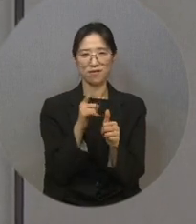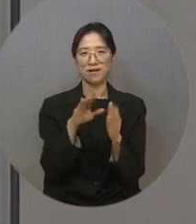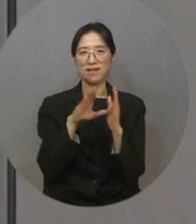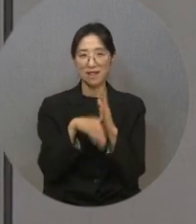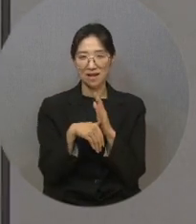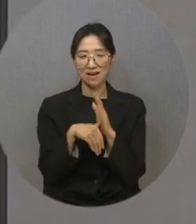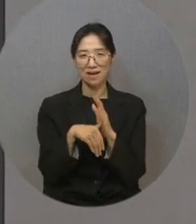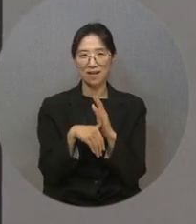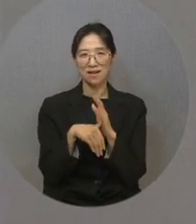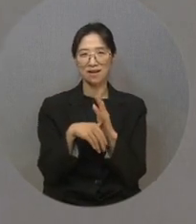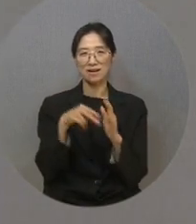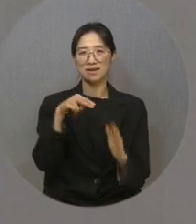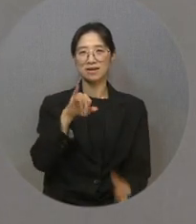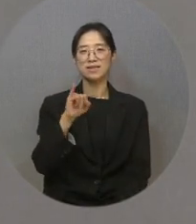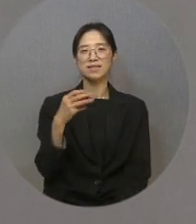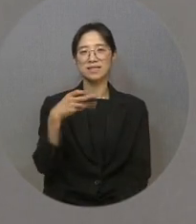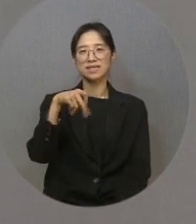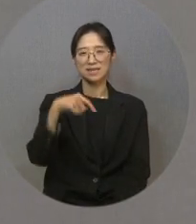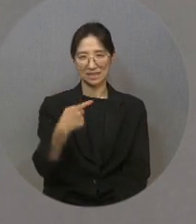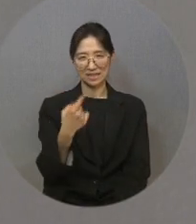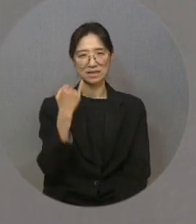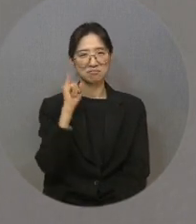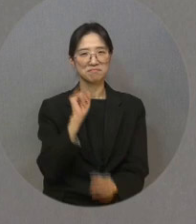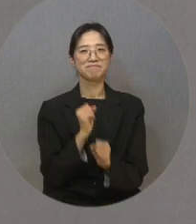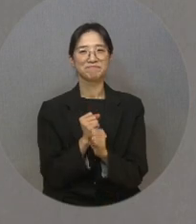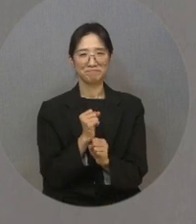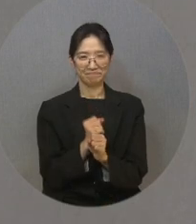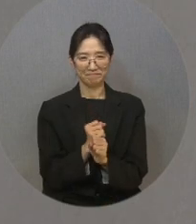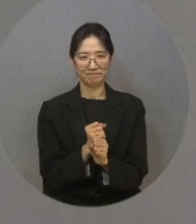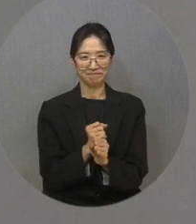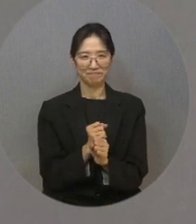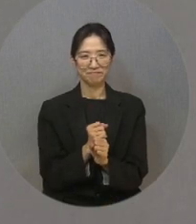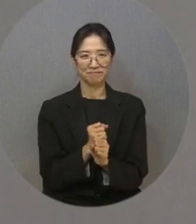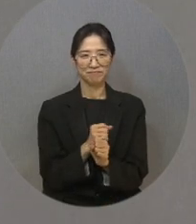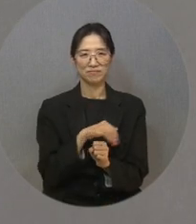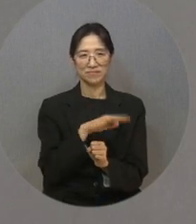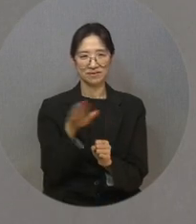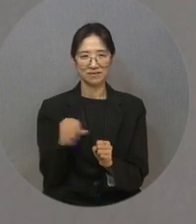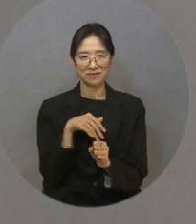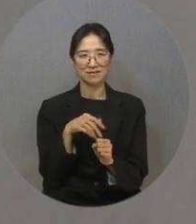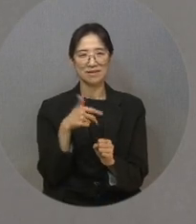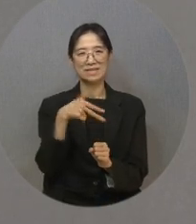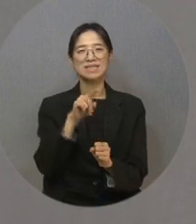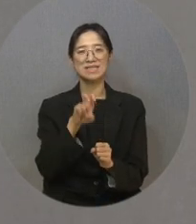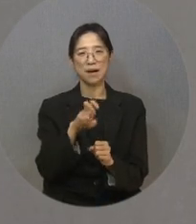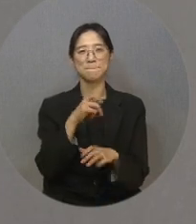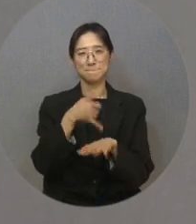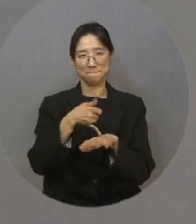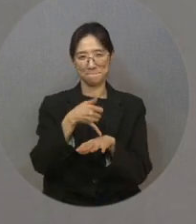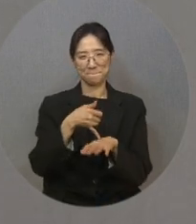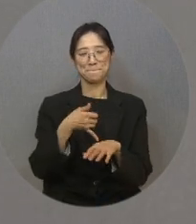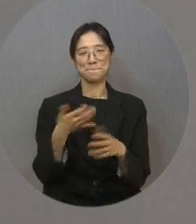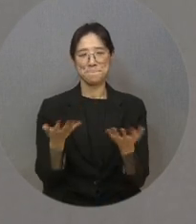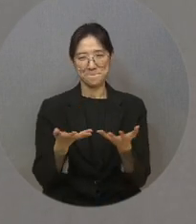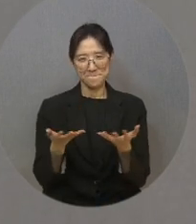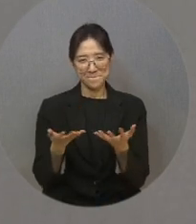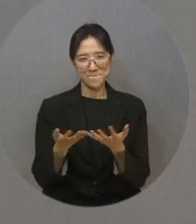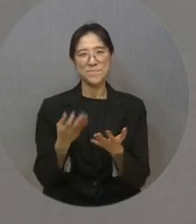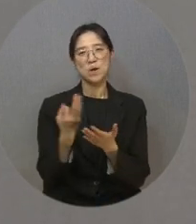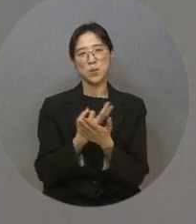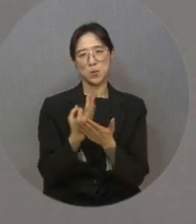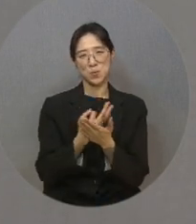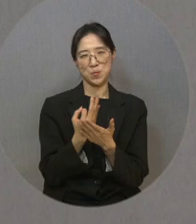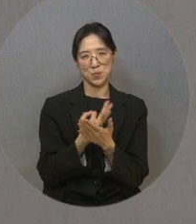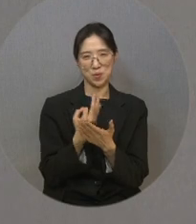그때 실크를 개발했다고 합니다. 우리가 이제 잡농을 해서 돈을 많이 벌죠.